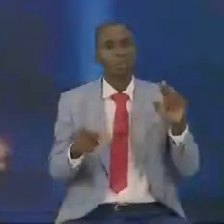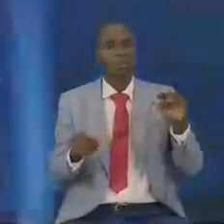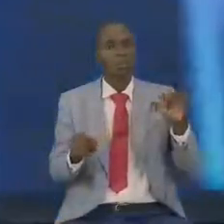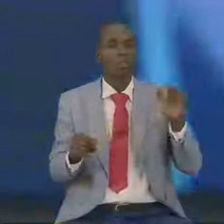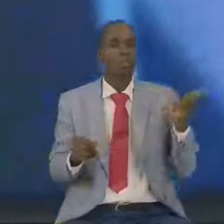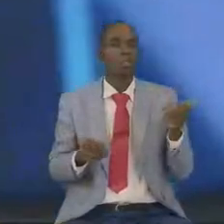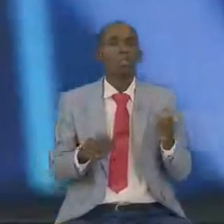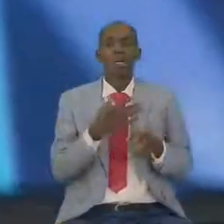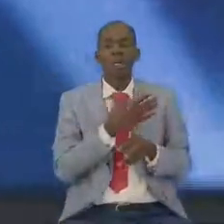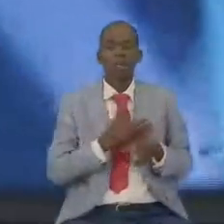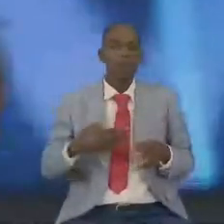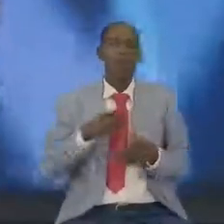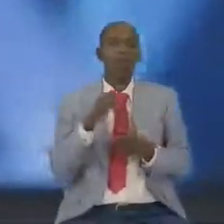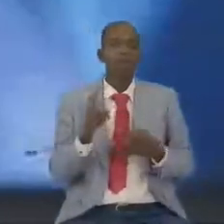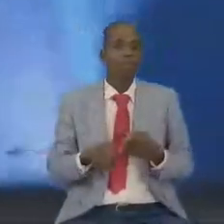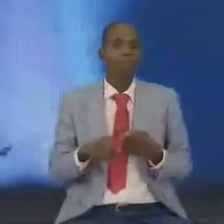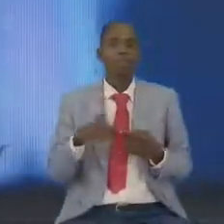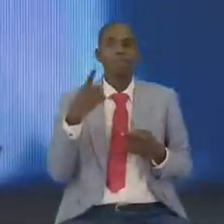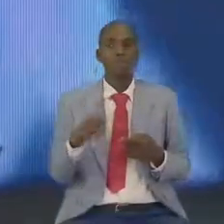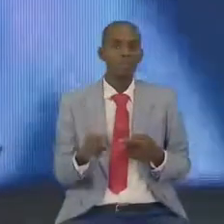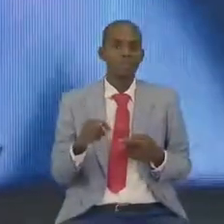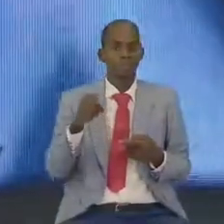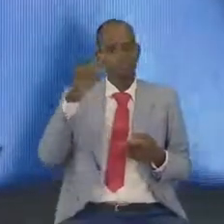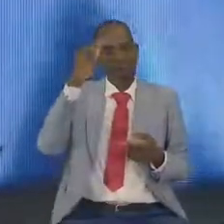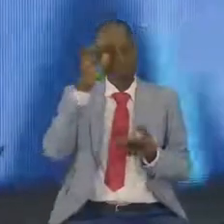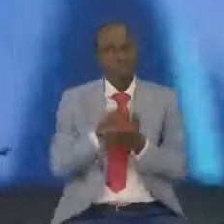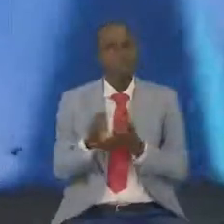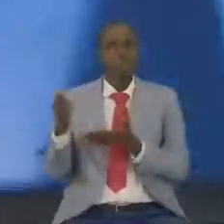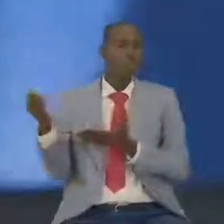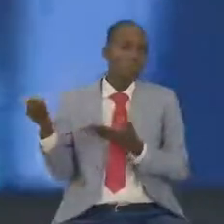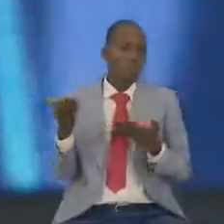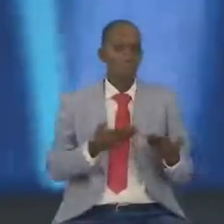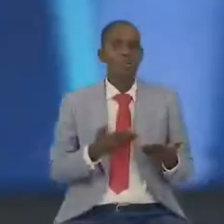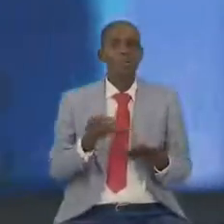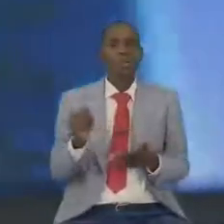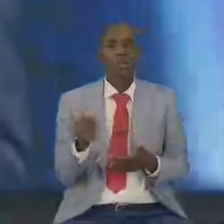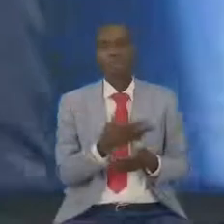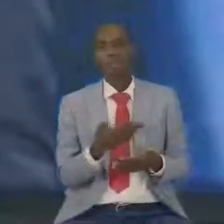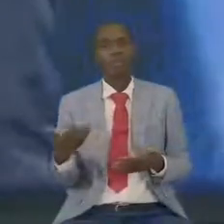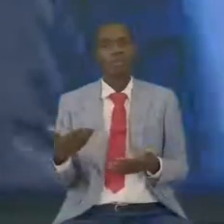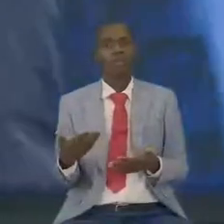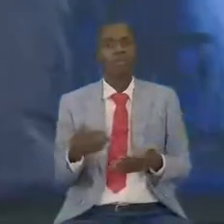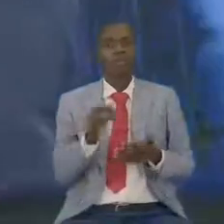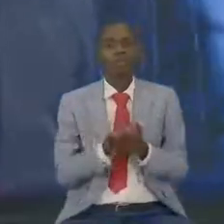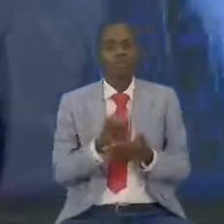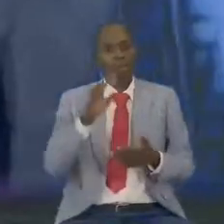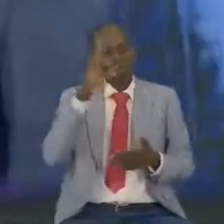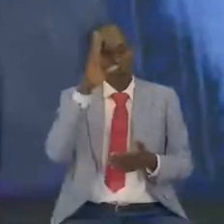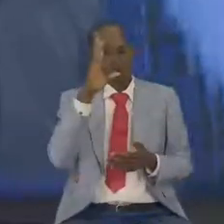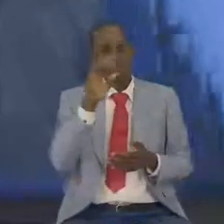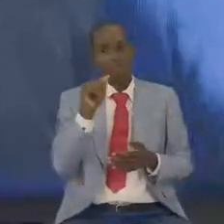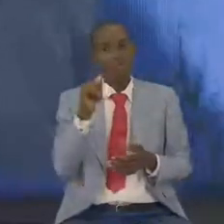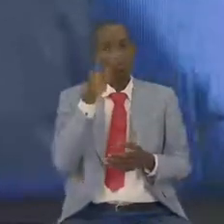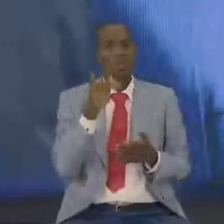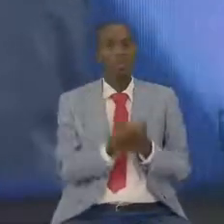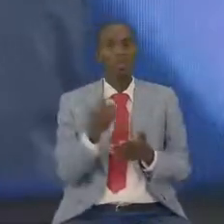Le mari a ce qu'on appelle une concubine qui la torturait.